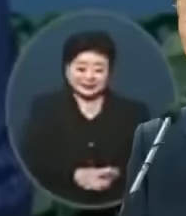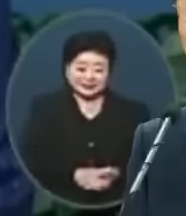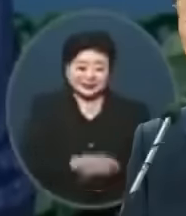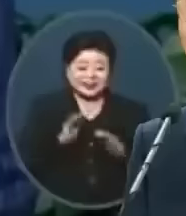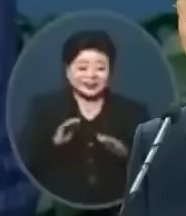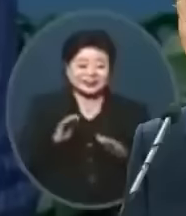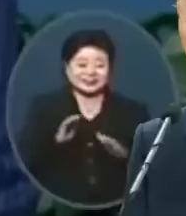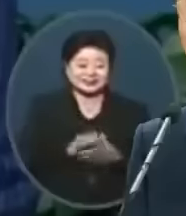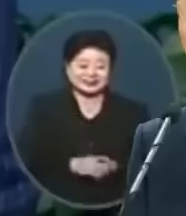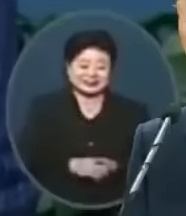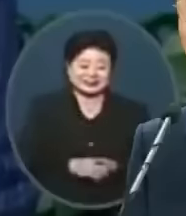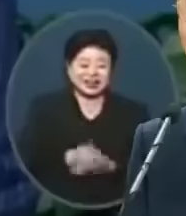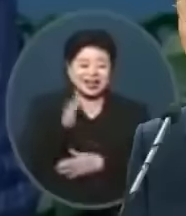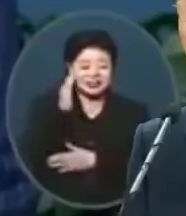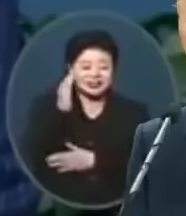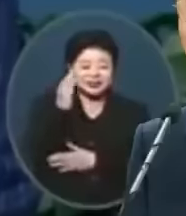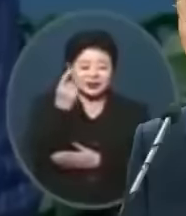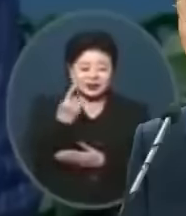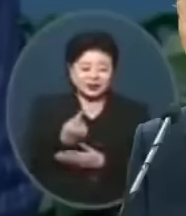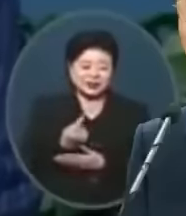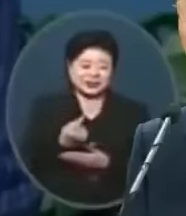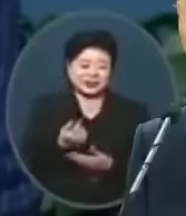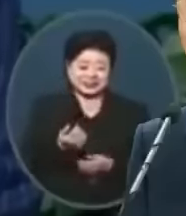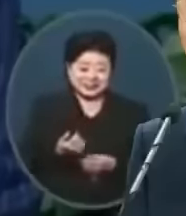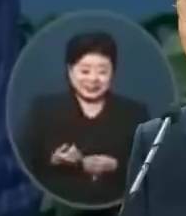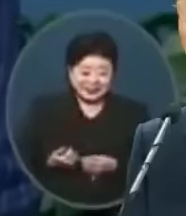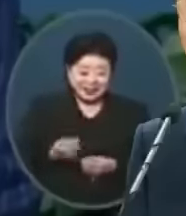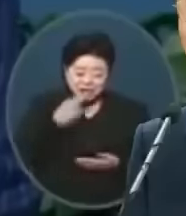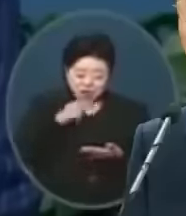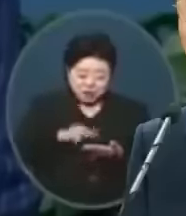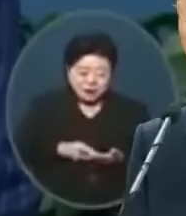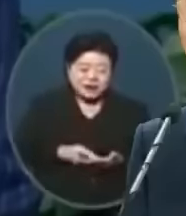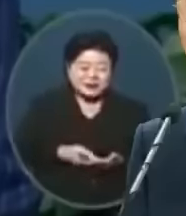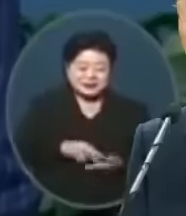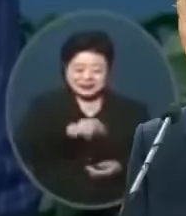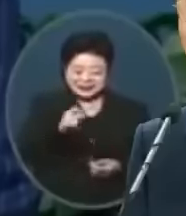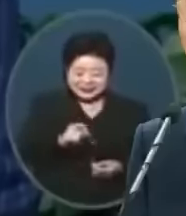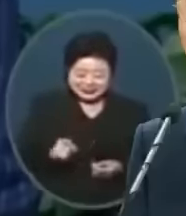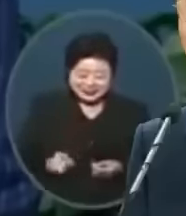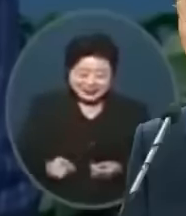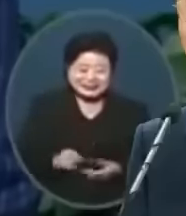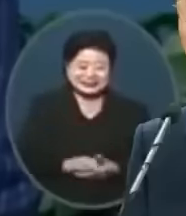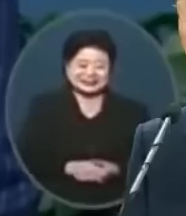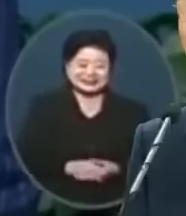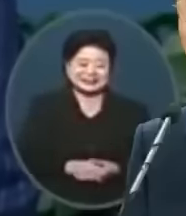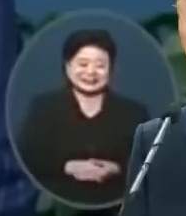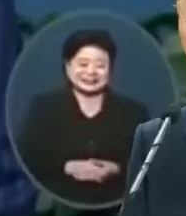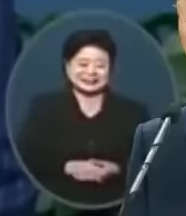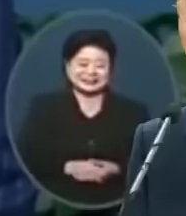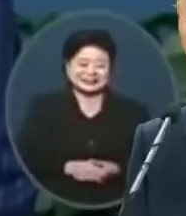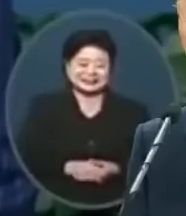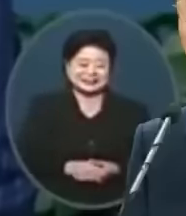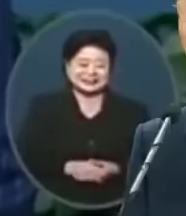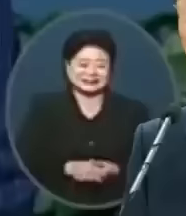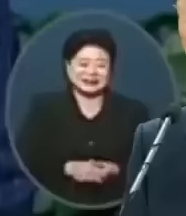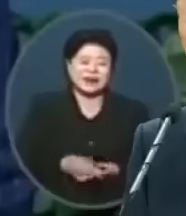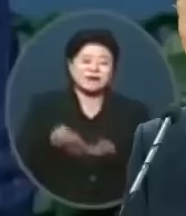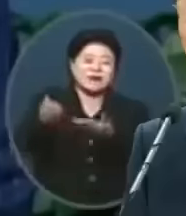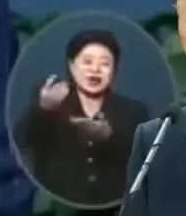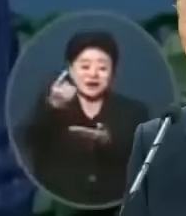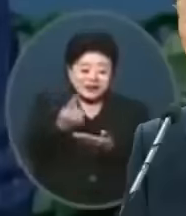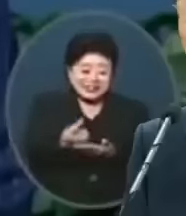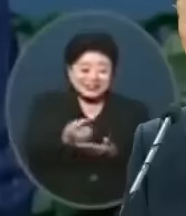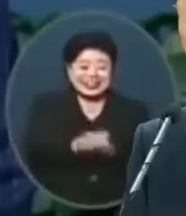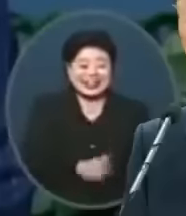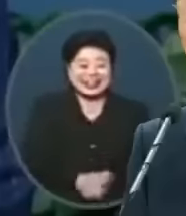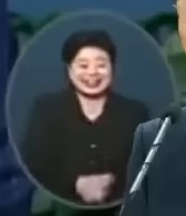오늘 또 여기 설교하러 올라오기 전에 편지 한 통을 하나님께 써서 급히 보내고 올라오게 왔습니다.